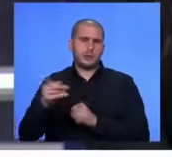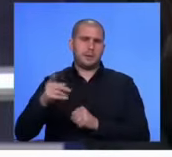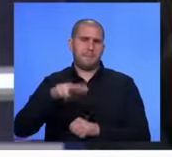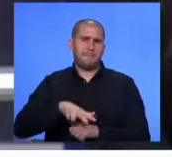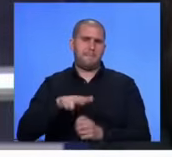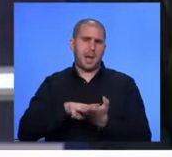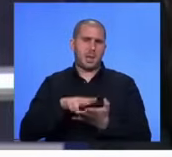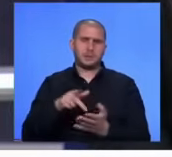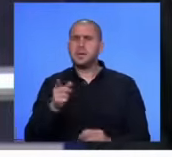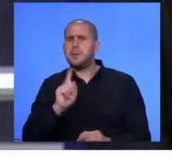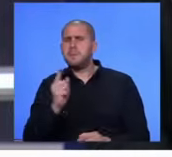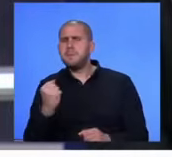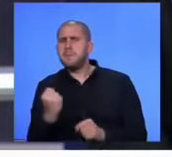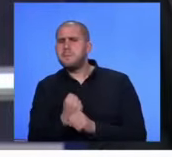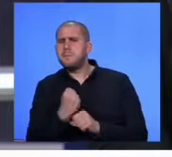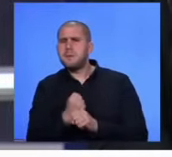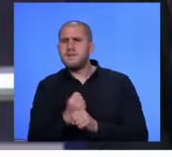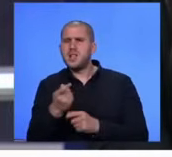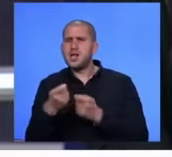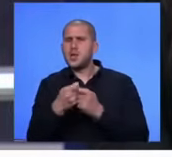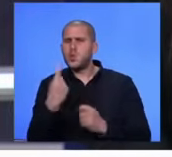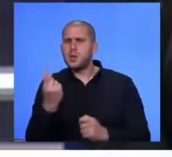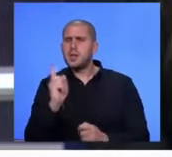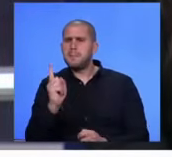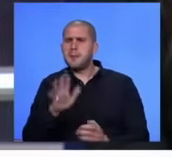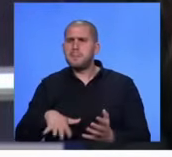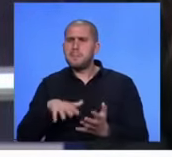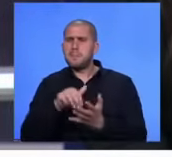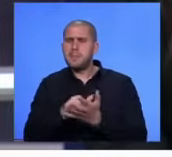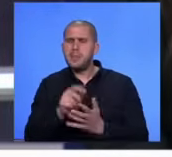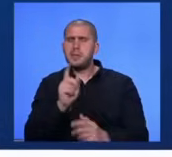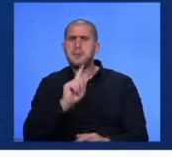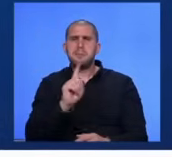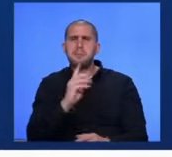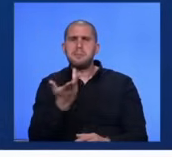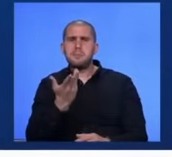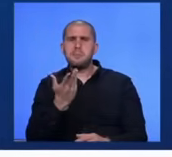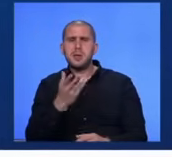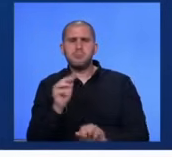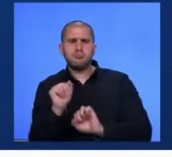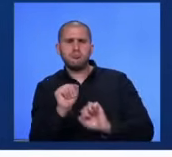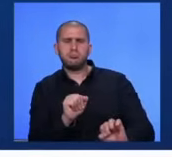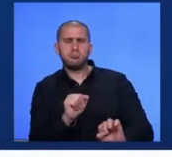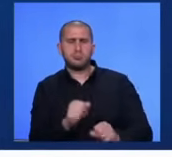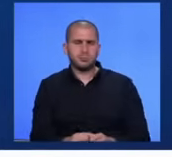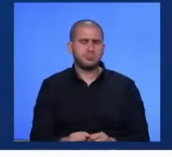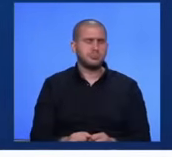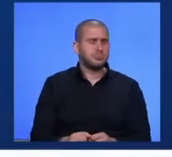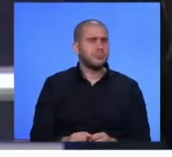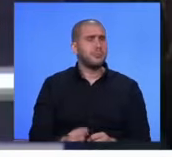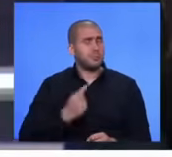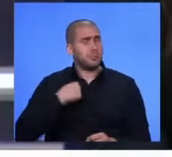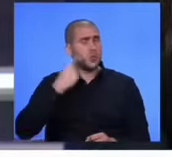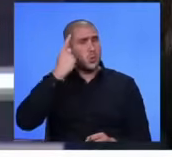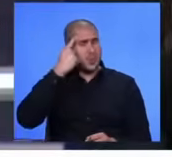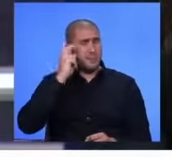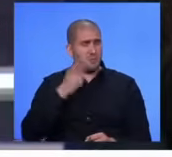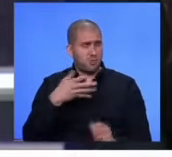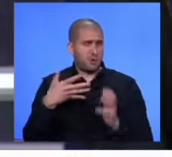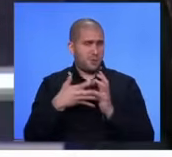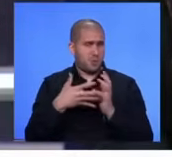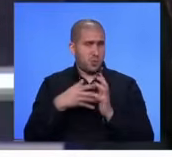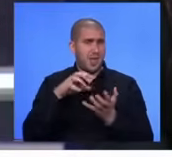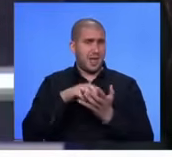מי מפעיל את הארגונים האלה? מי מממן אותם? מי מאחורי הקלעים? יש, אנחנו יודעים, אפשר להיכנס, אגב,